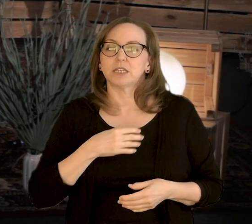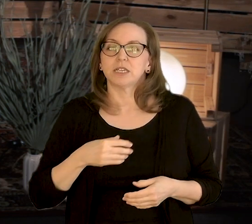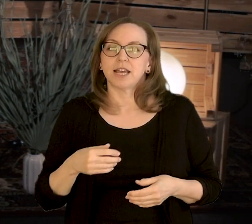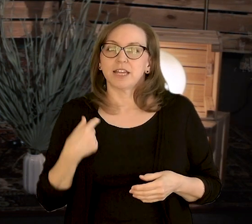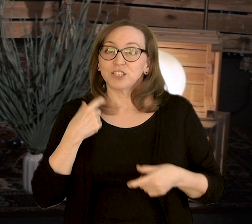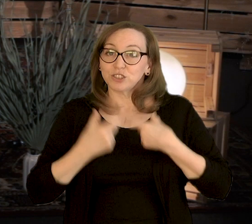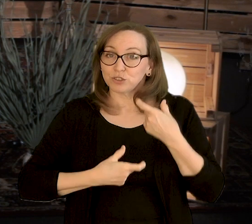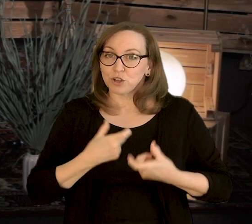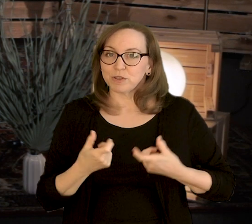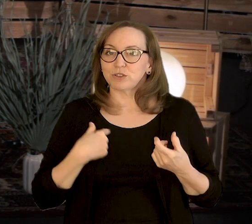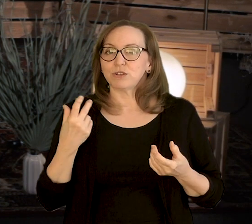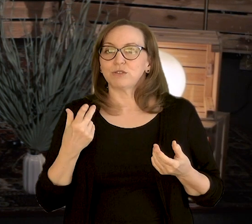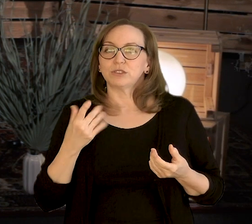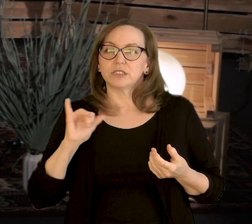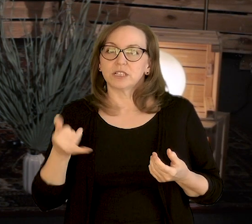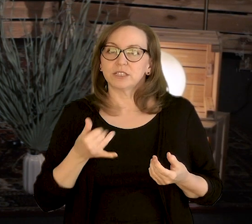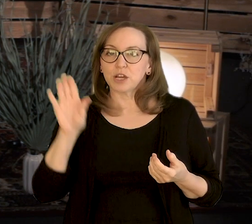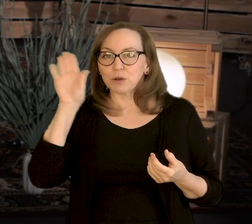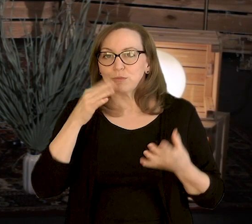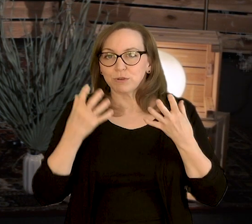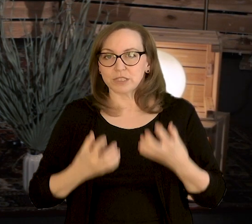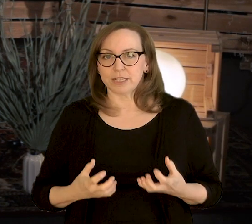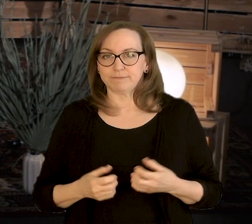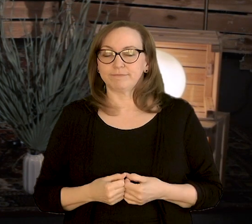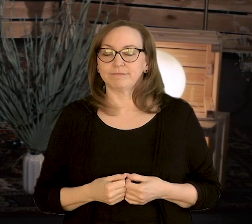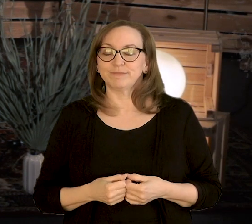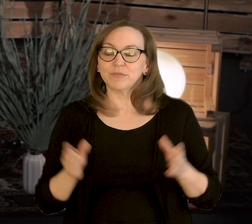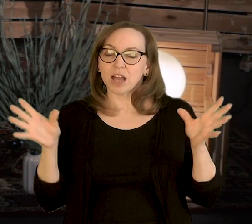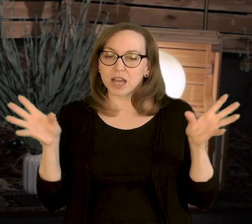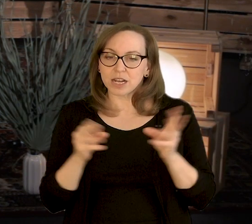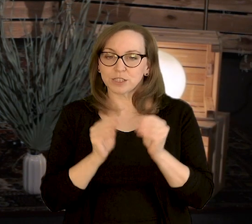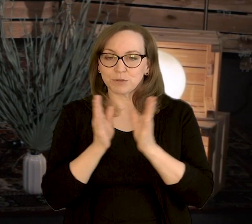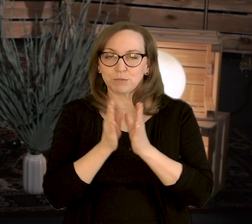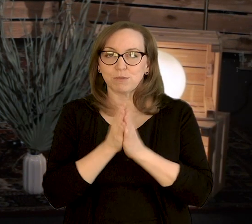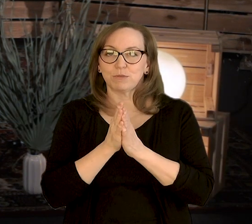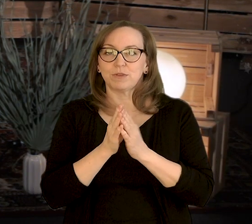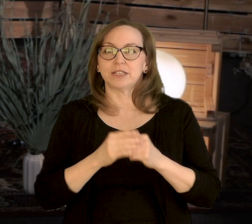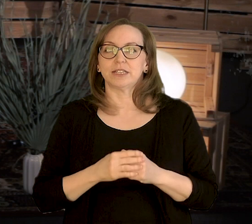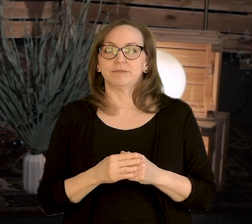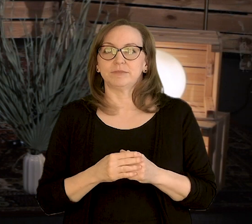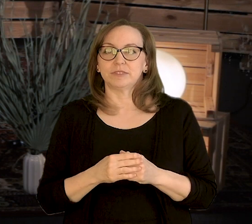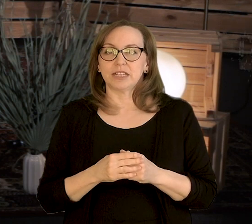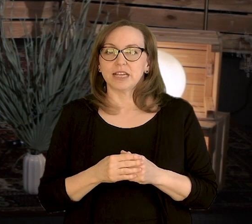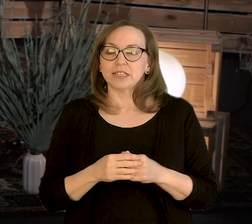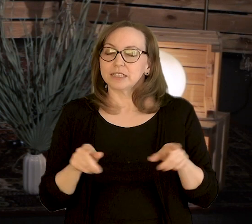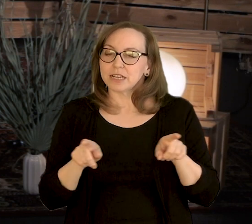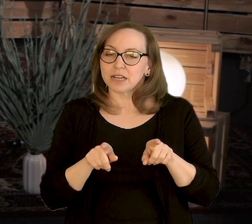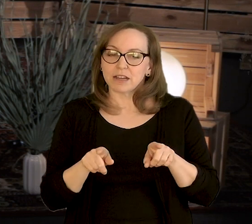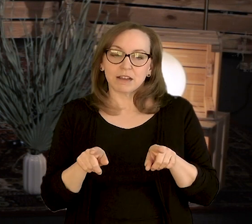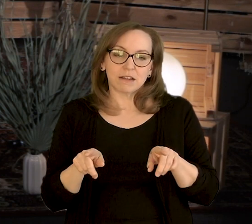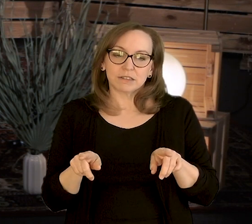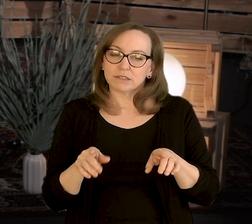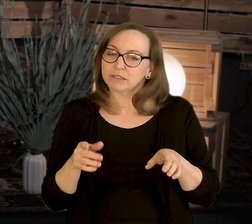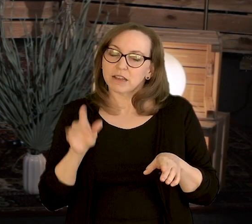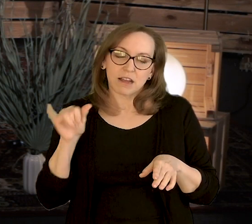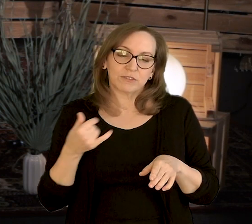to z klasą. Pomódlmy się razem wszyscy, tak jak jesteśmy w swoich